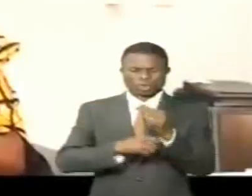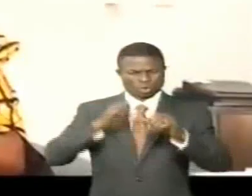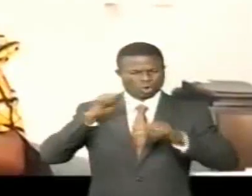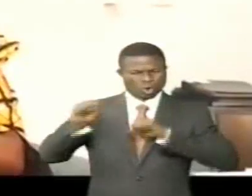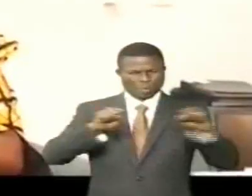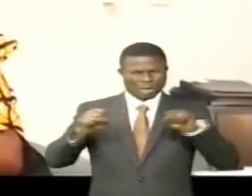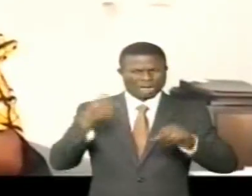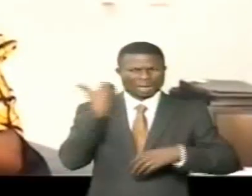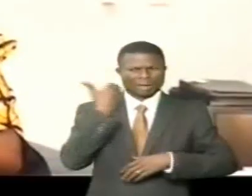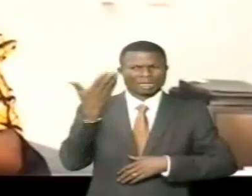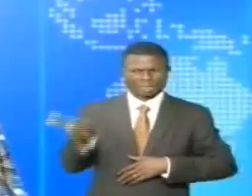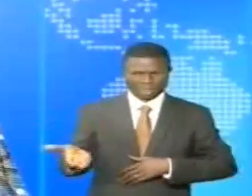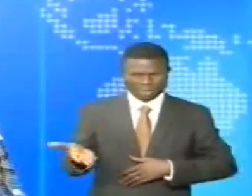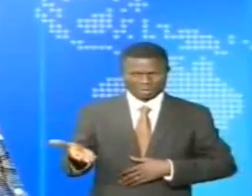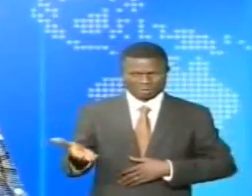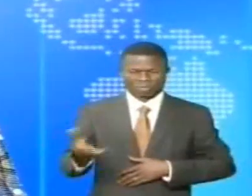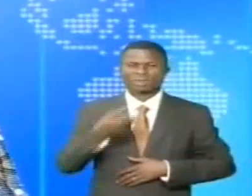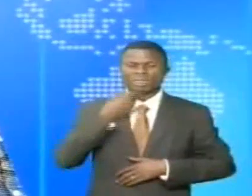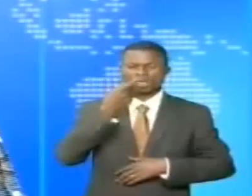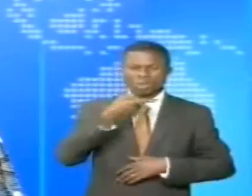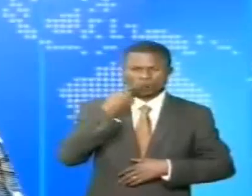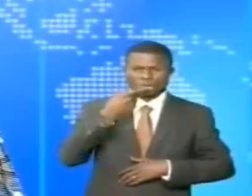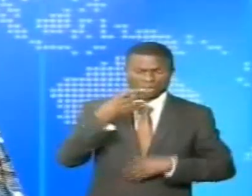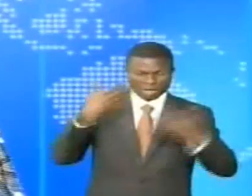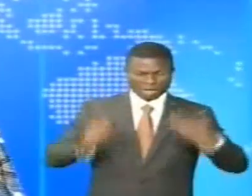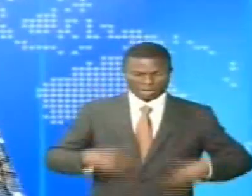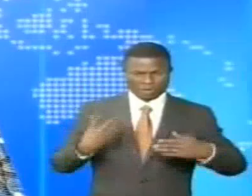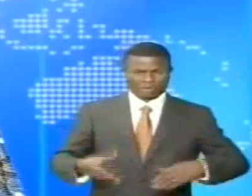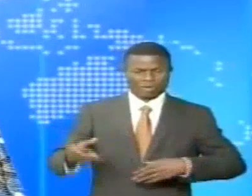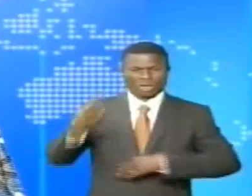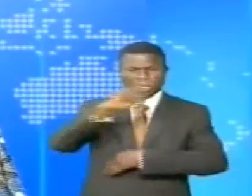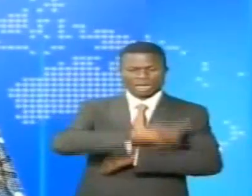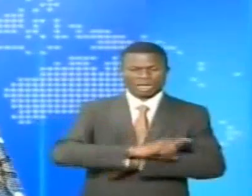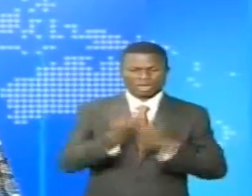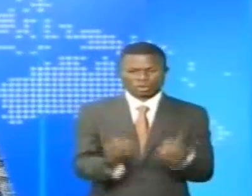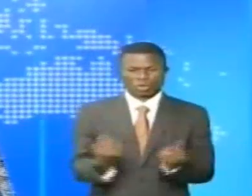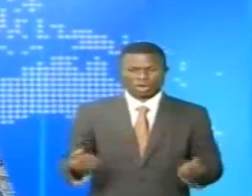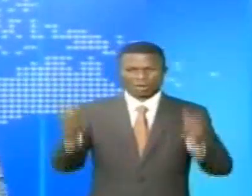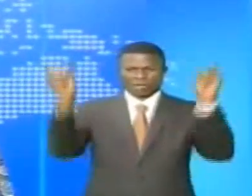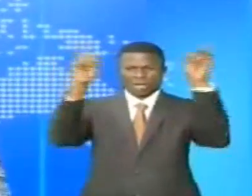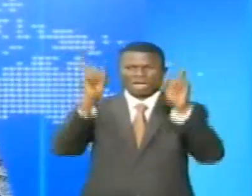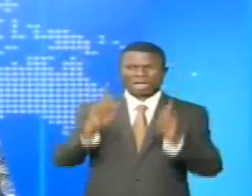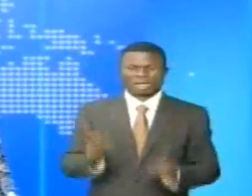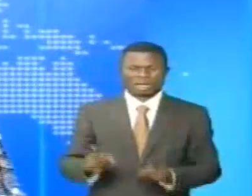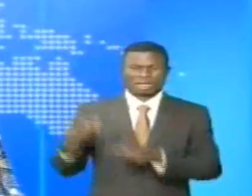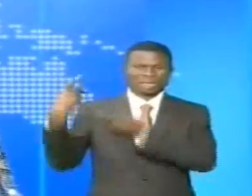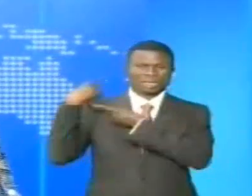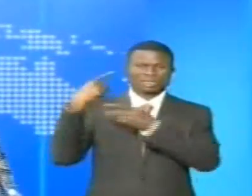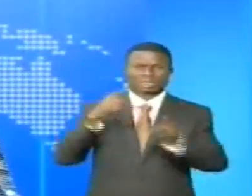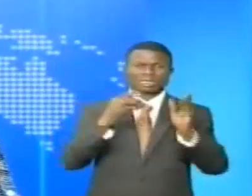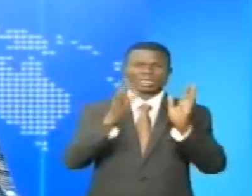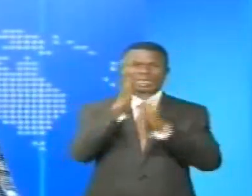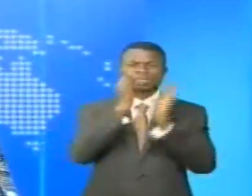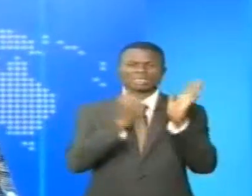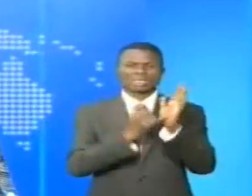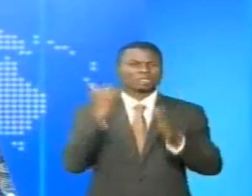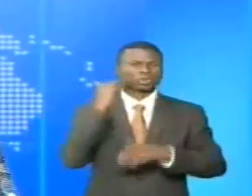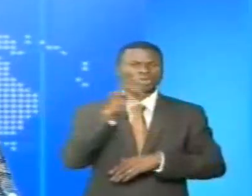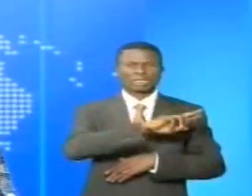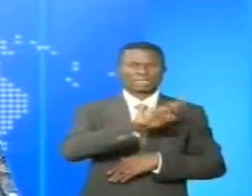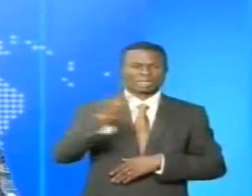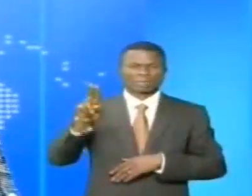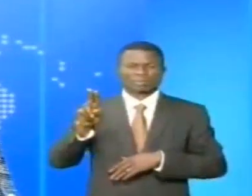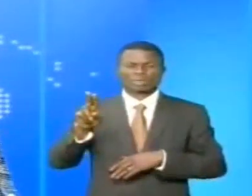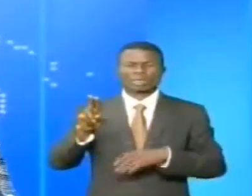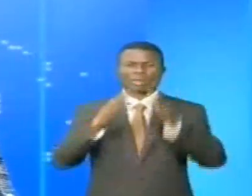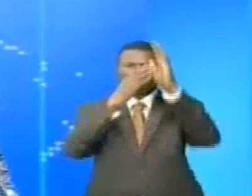Nous l'avons dit en titre, célébration aujourd'hui de la journée de l'enfant africain. Il faut dire que depuis le 16 juin